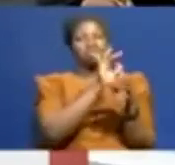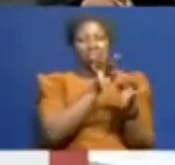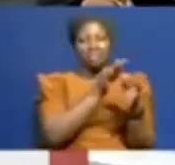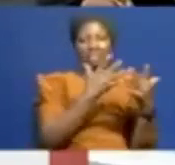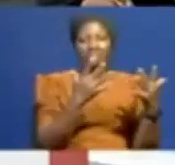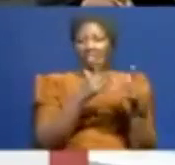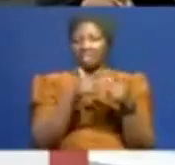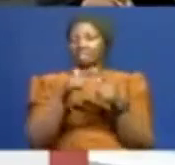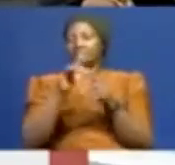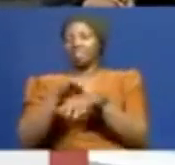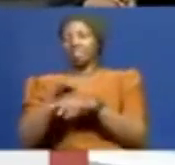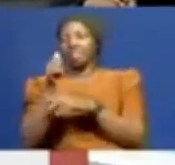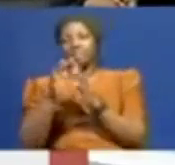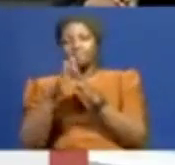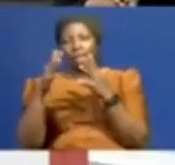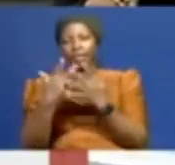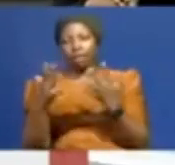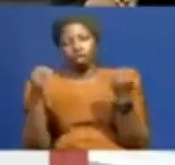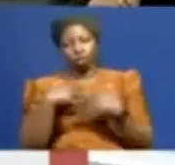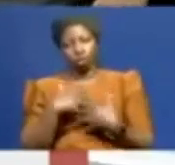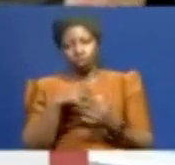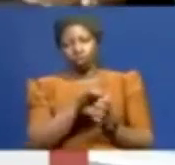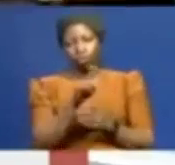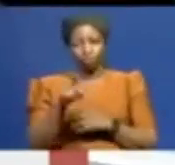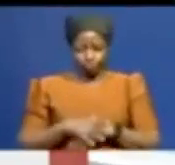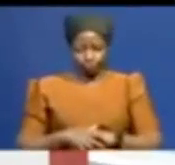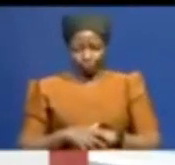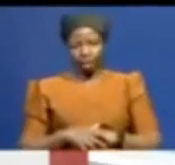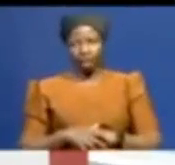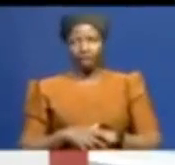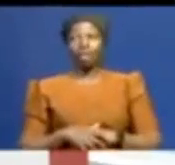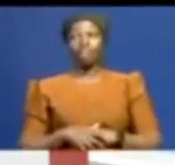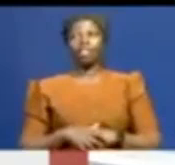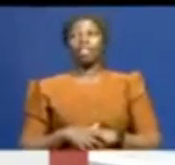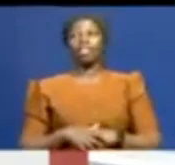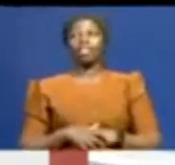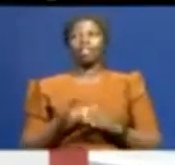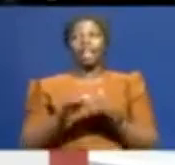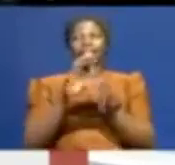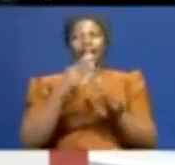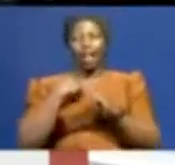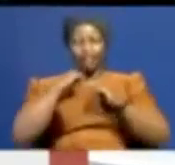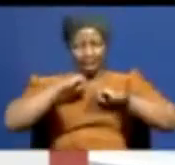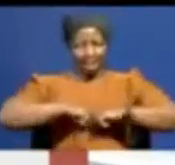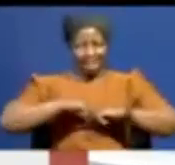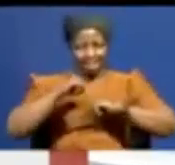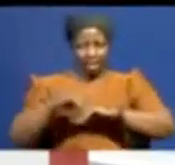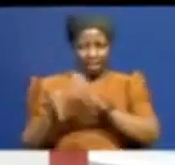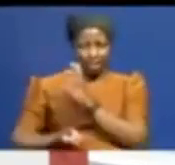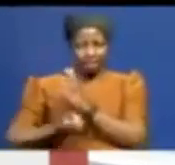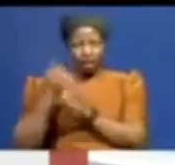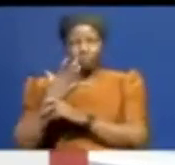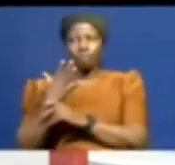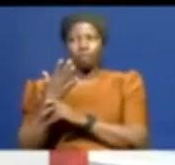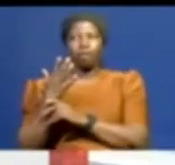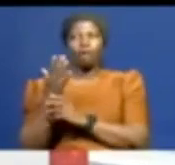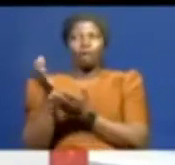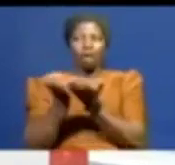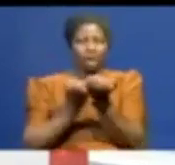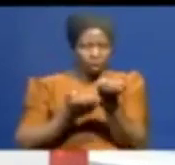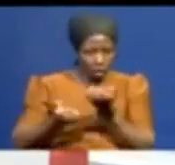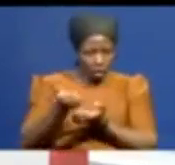Haya, viongozi kutoka jamii ya Wamaasai wametia saini makubaliano ya kubuni eneo la kiuchumi la jamii ya Wamaasai